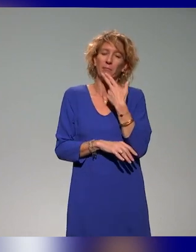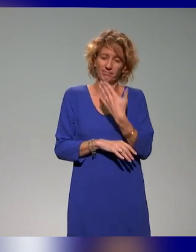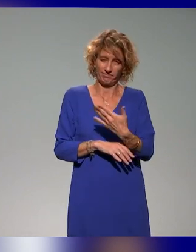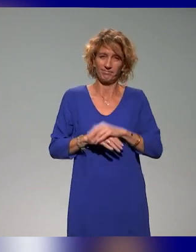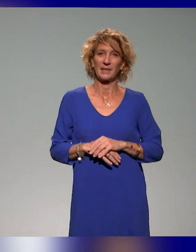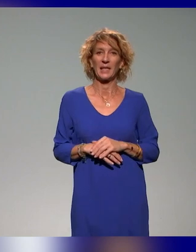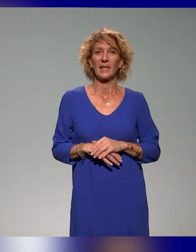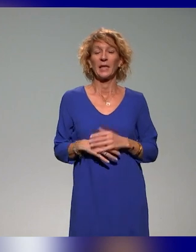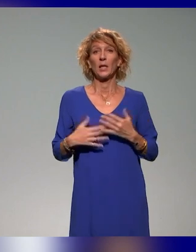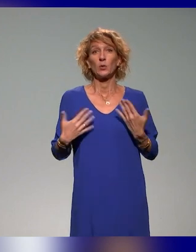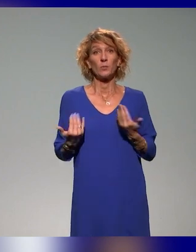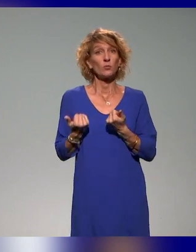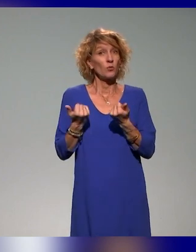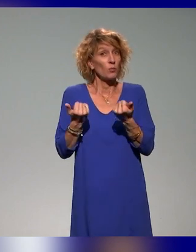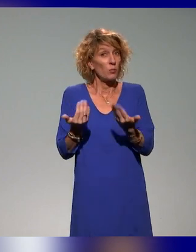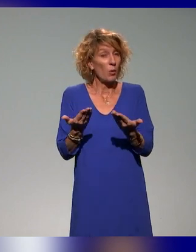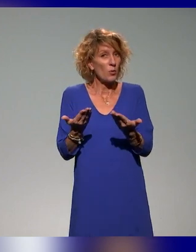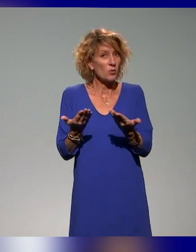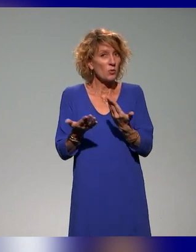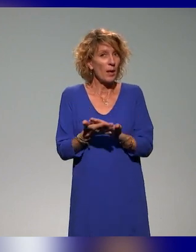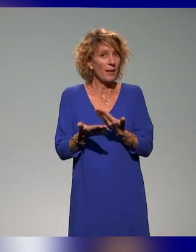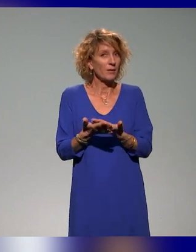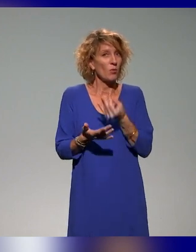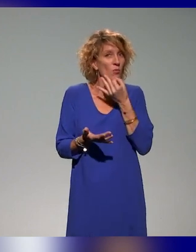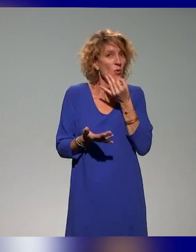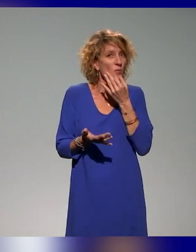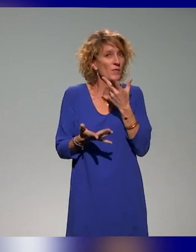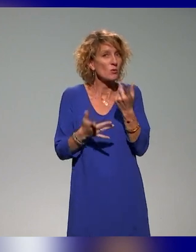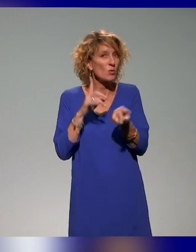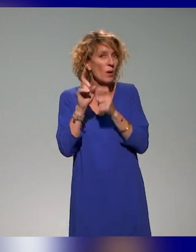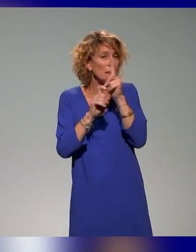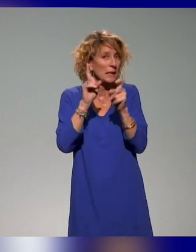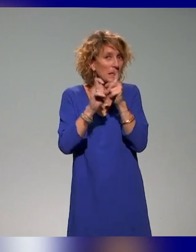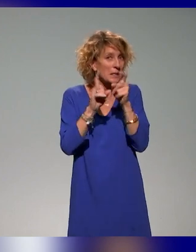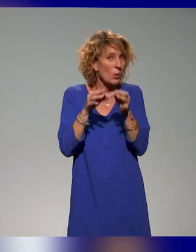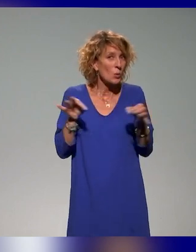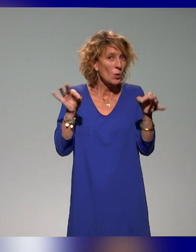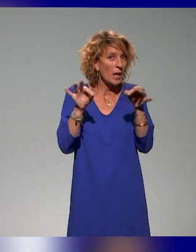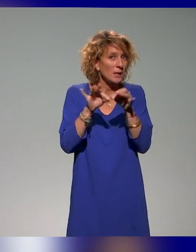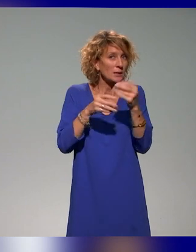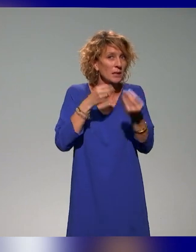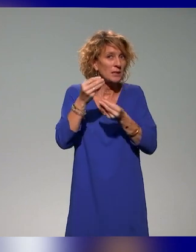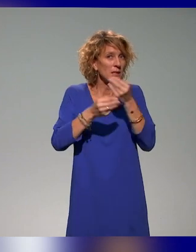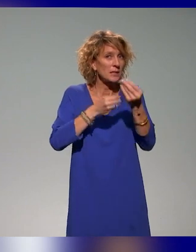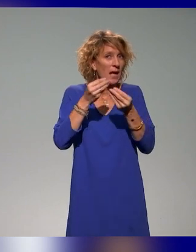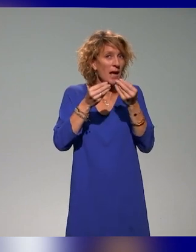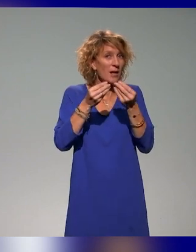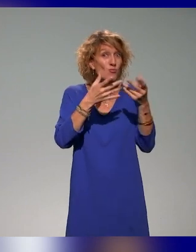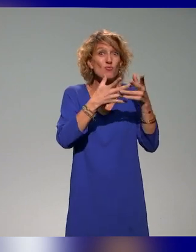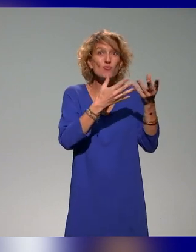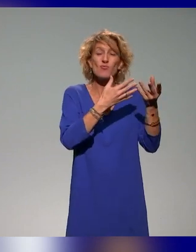propose donc qu'on prenne les questions, qu'elles soient dans la salle ou qu'elles soient dans la salle